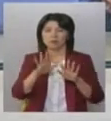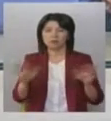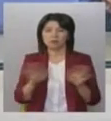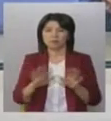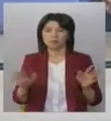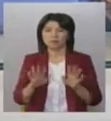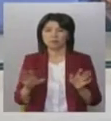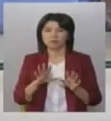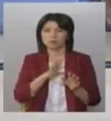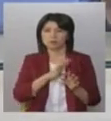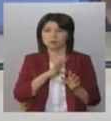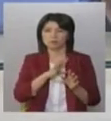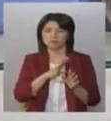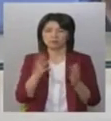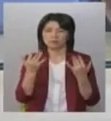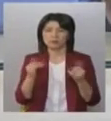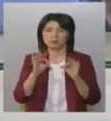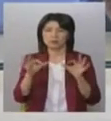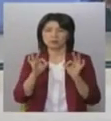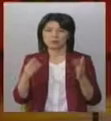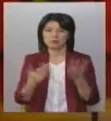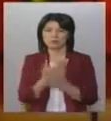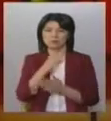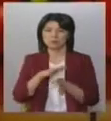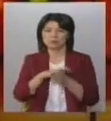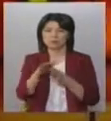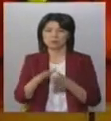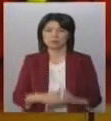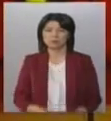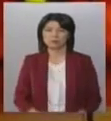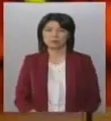жоба жайлы толығырақ тілшіміз тарқатып береді.